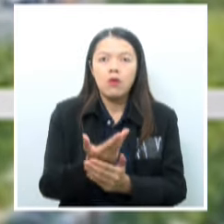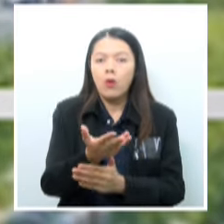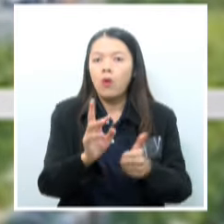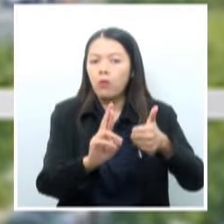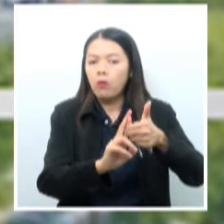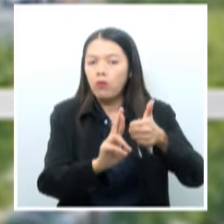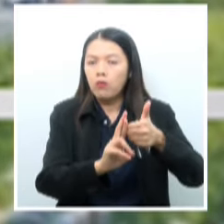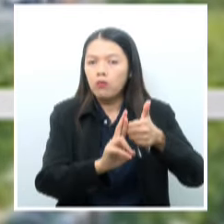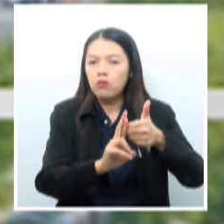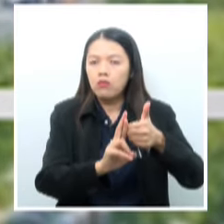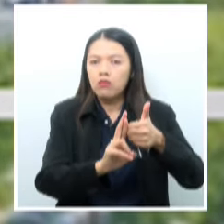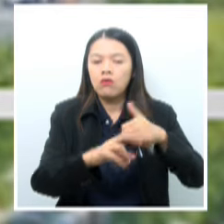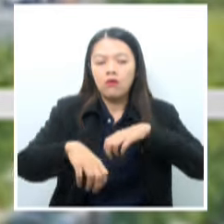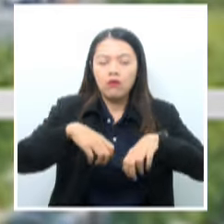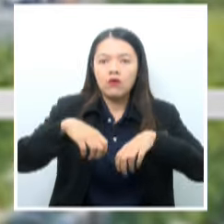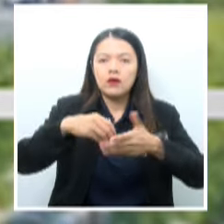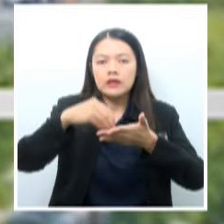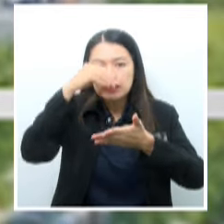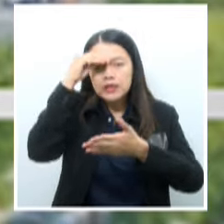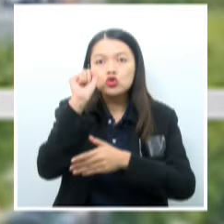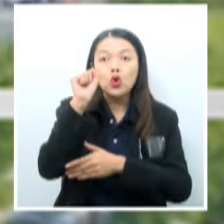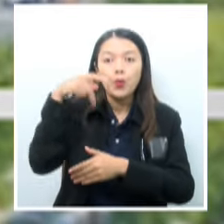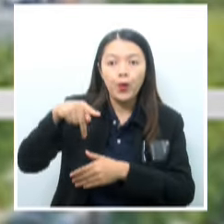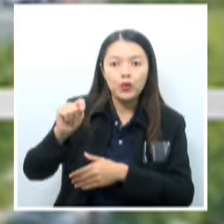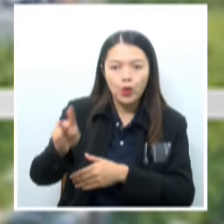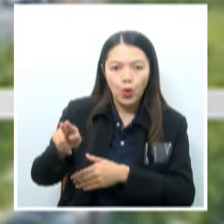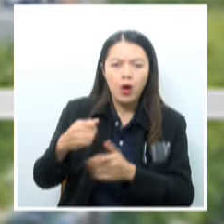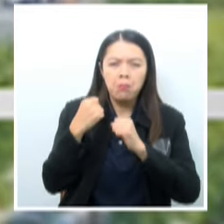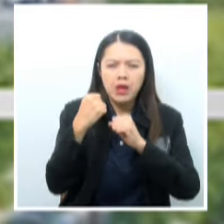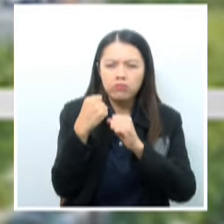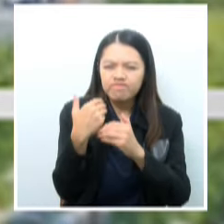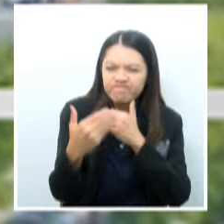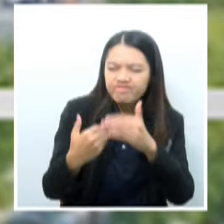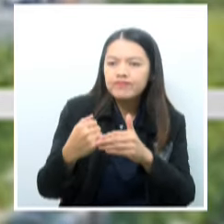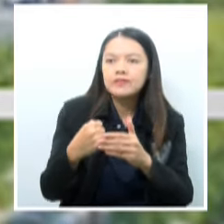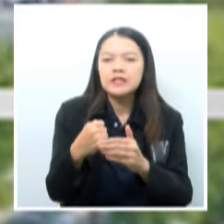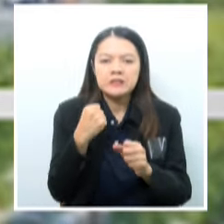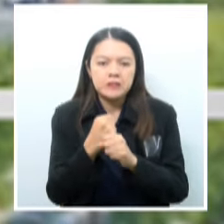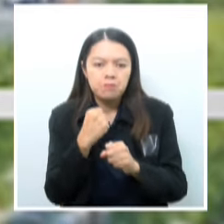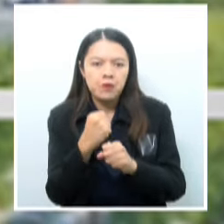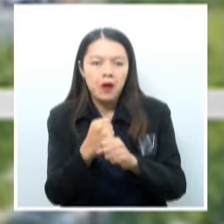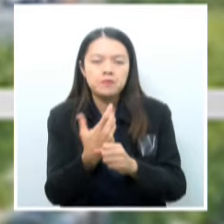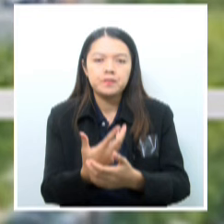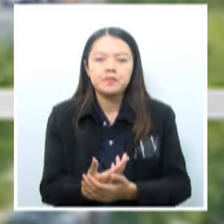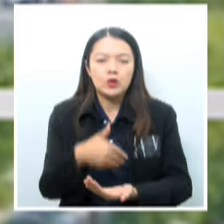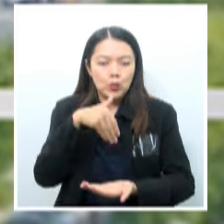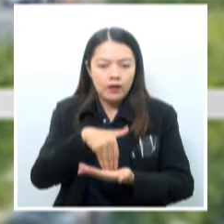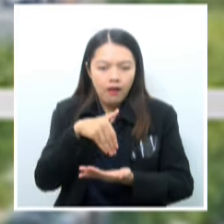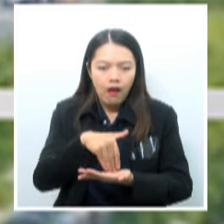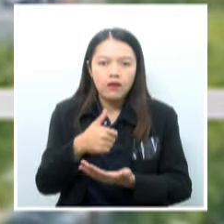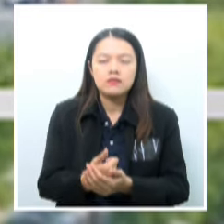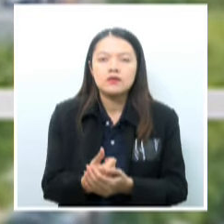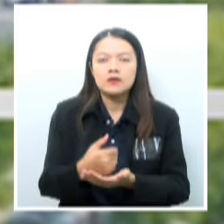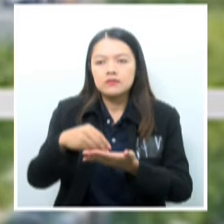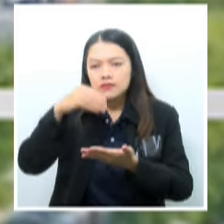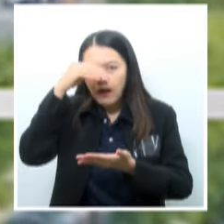คะว่าจากการที่สตผ.เองนะคะได้พยายามขับเคลื่อนนะคะทั้งบริบทของสำนักในส่วนกลางนะคะในเขตพื้นที่